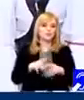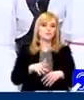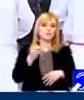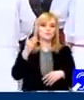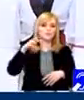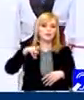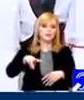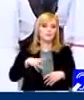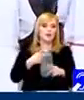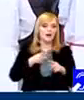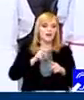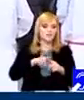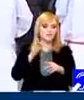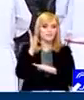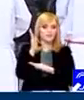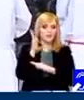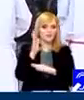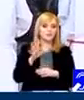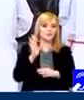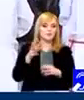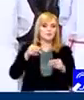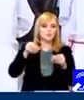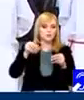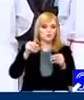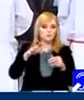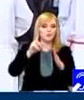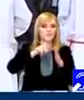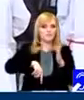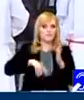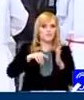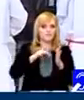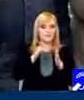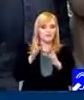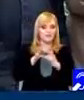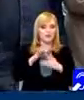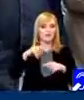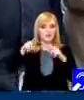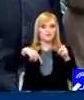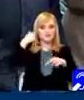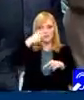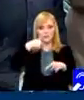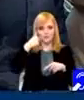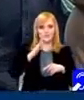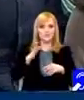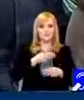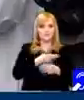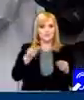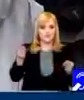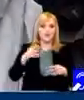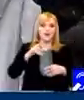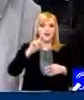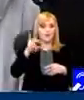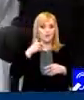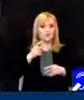aceste ramuri se va forma cenușa pe care credincioșii o vor primi la anul, la începutul postului mare,